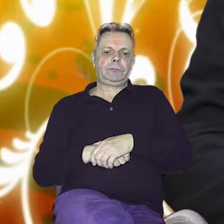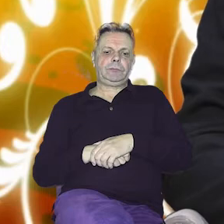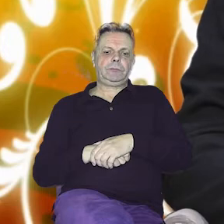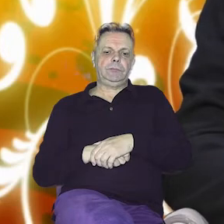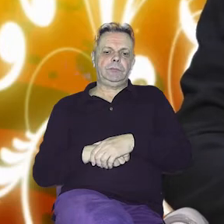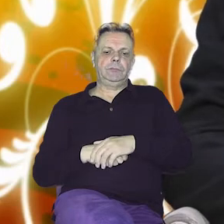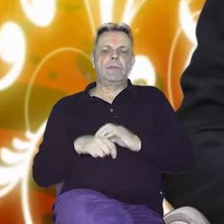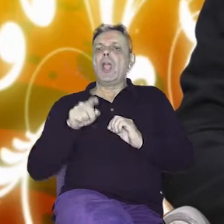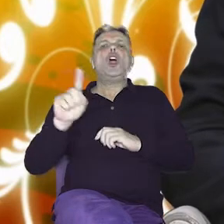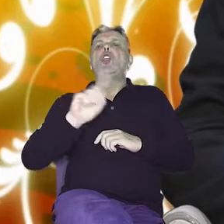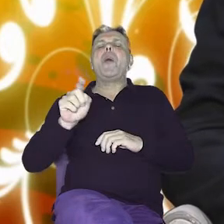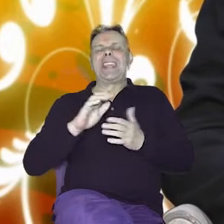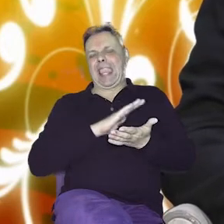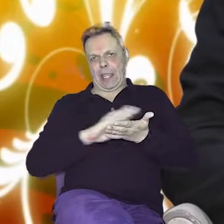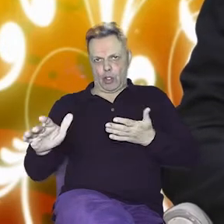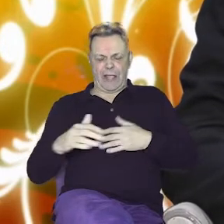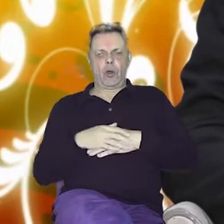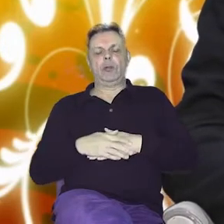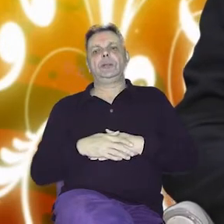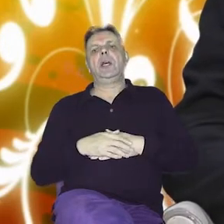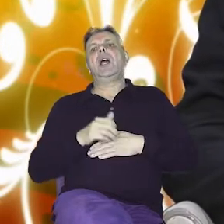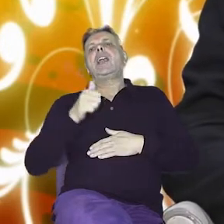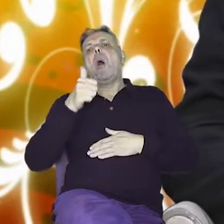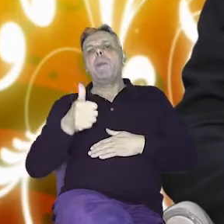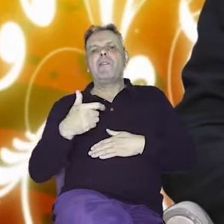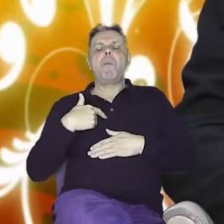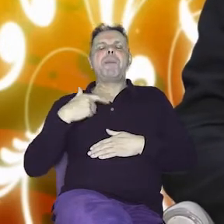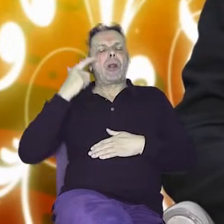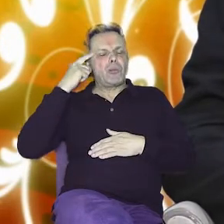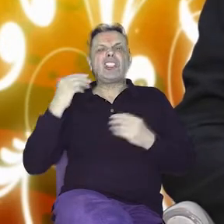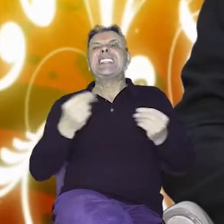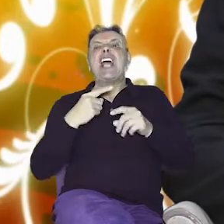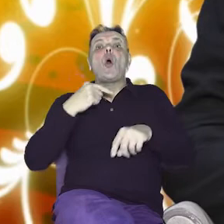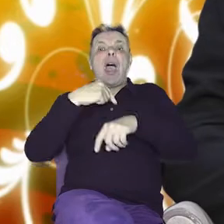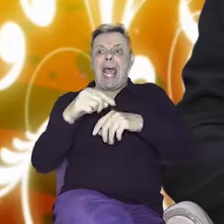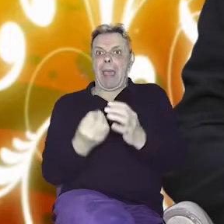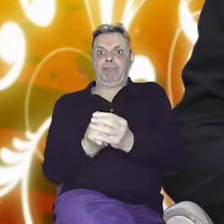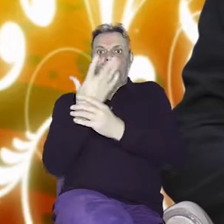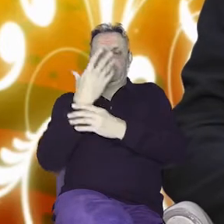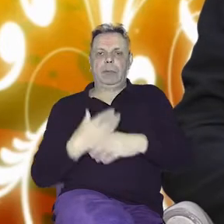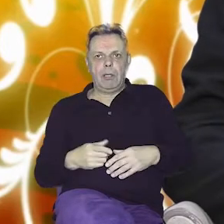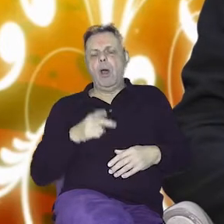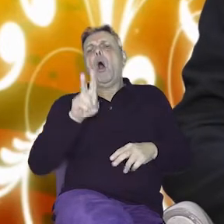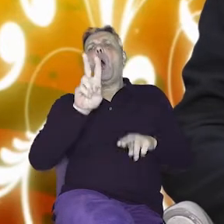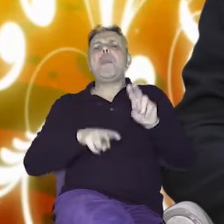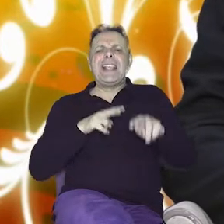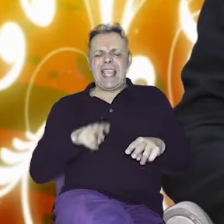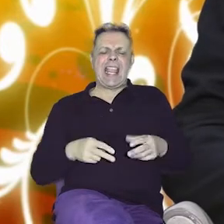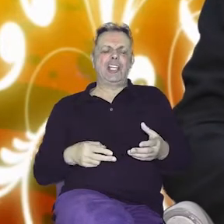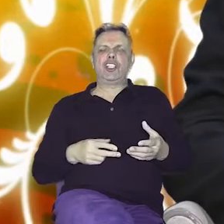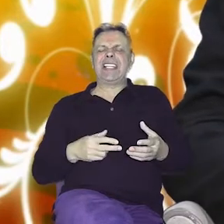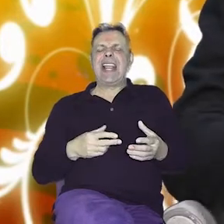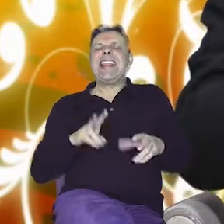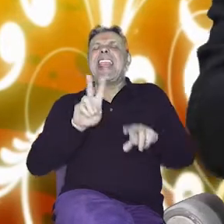Nije ni malo jednostavno. Jel? Dakle, kao prvo i osnovno trebamo znati zbog čega je rana nastala. Jel? I onda se liječi uzrok, ne